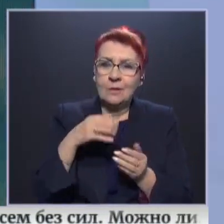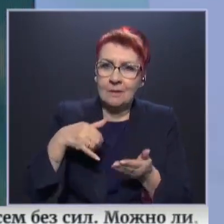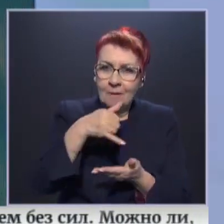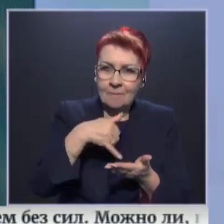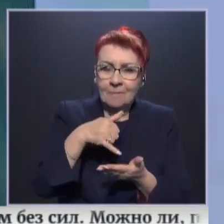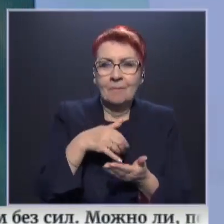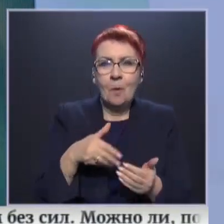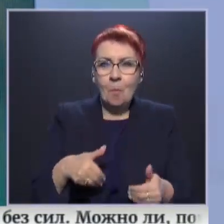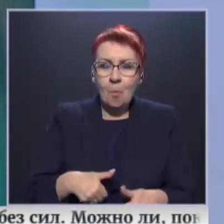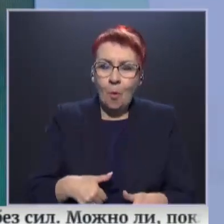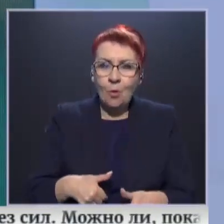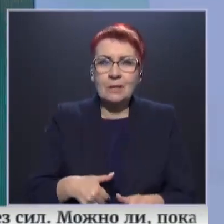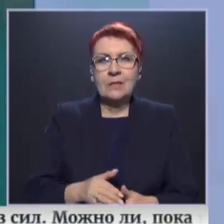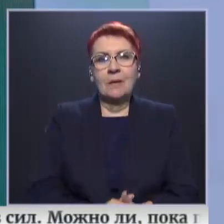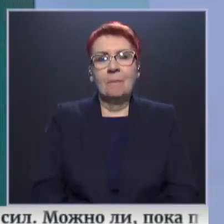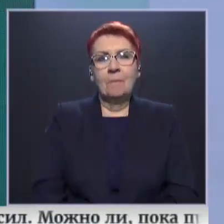постным